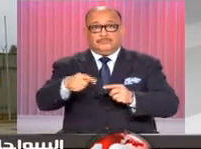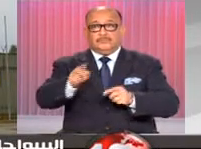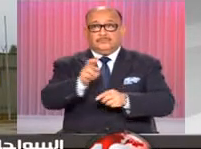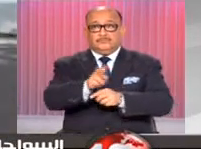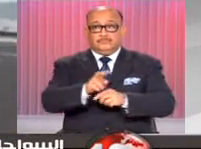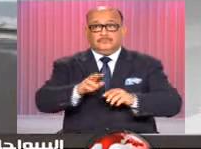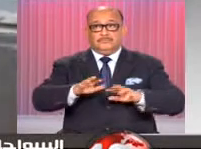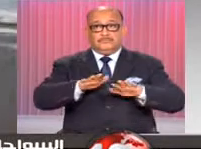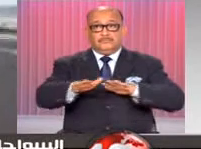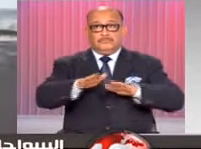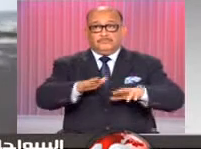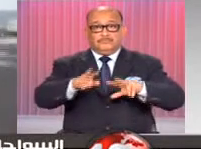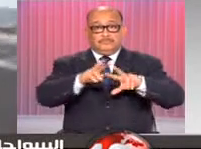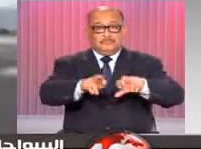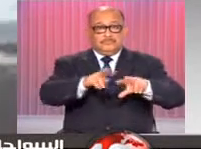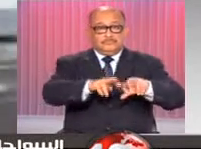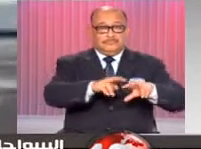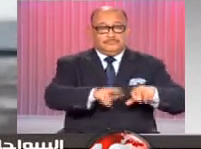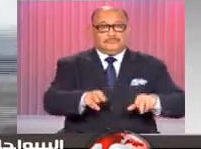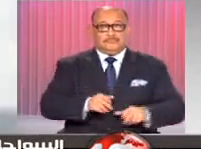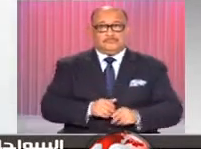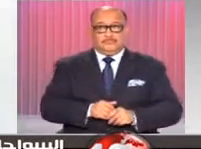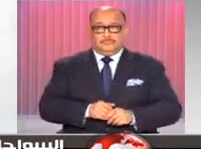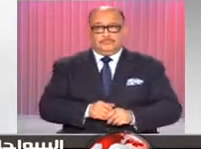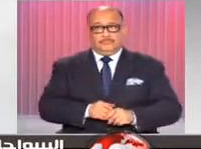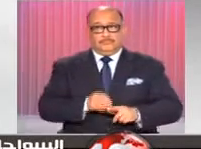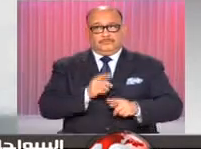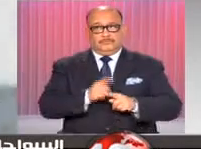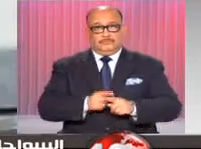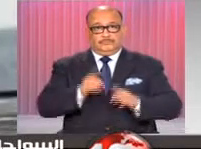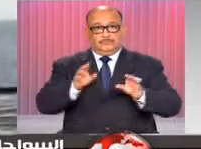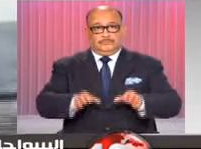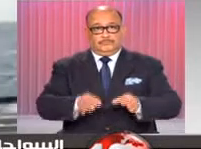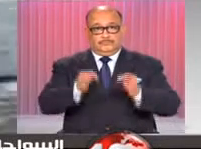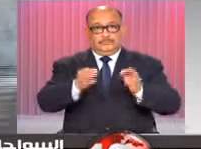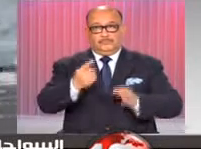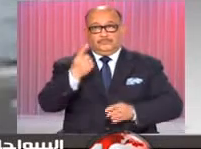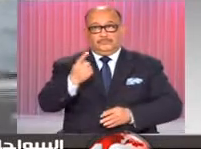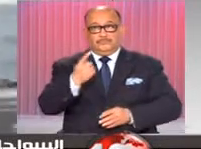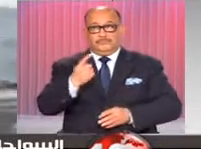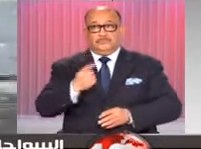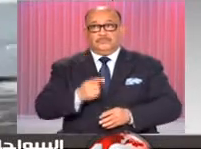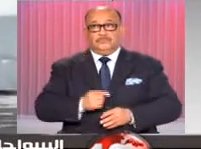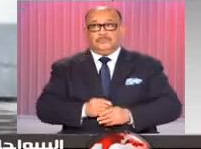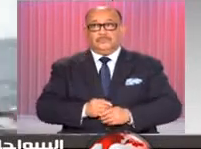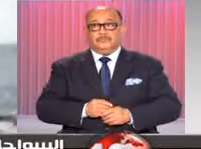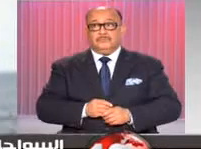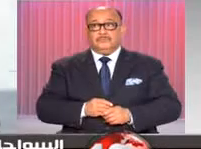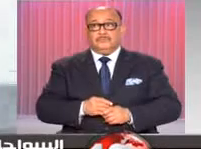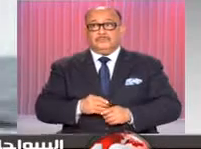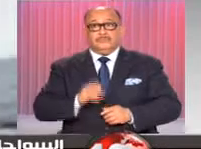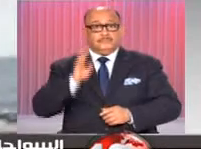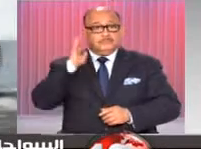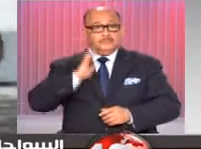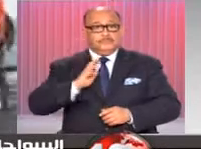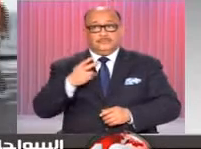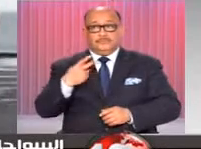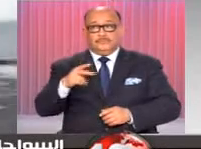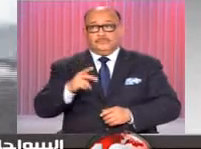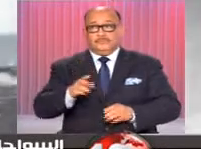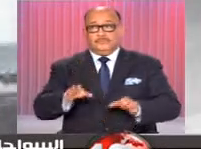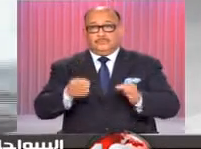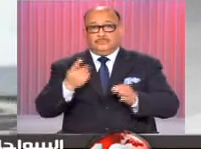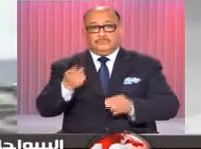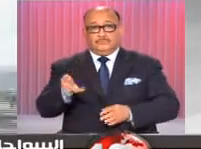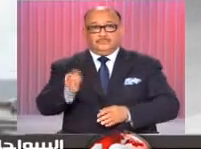أن طائرة للجيش اليوناني من طراز 130 وصلت إلى إيطاليا لتعزيز عملية الإجلاء التي تقوم